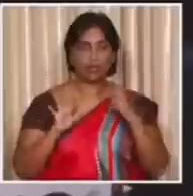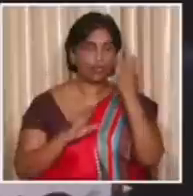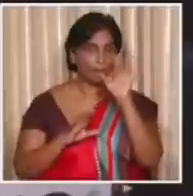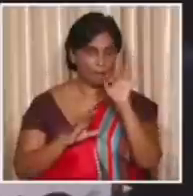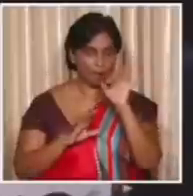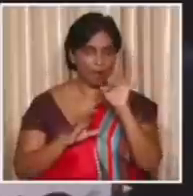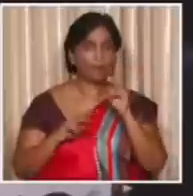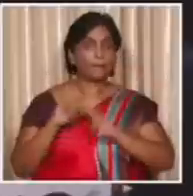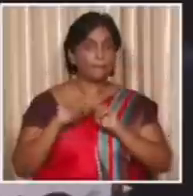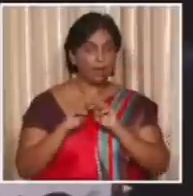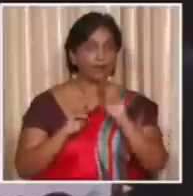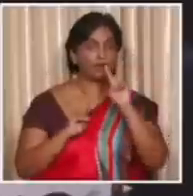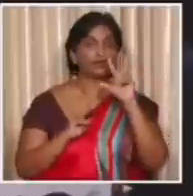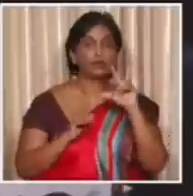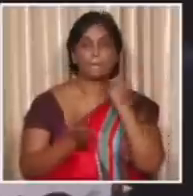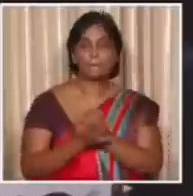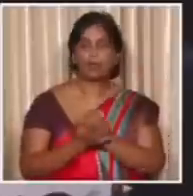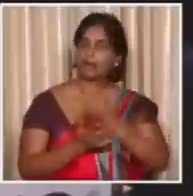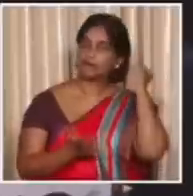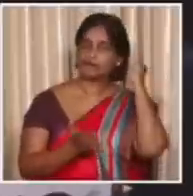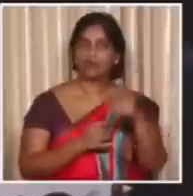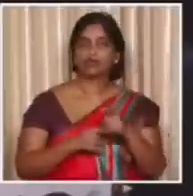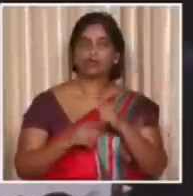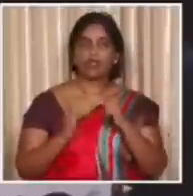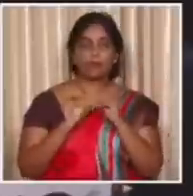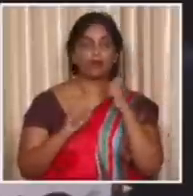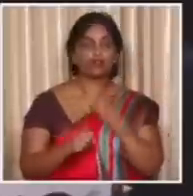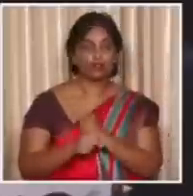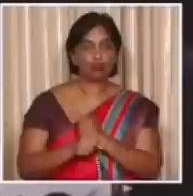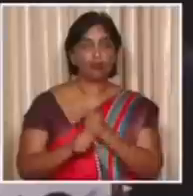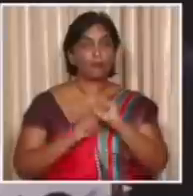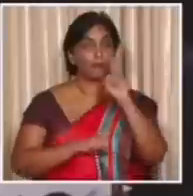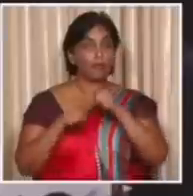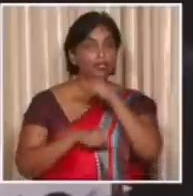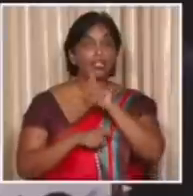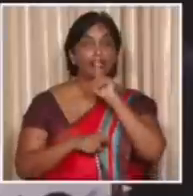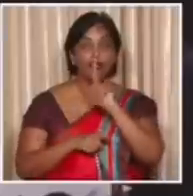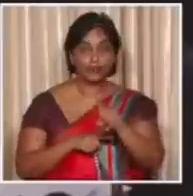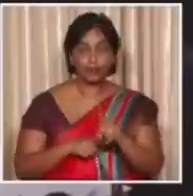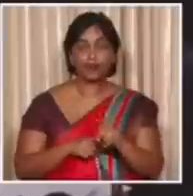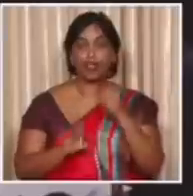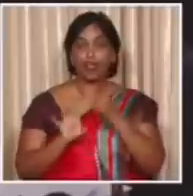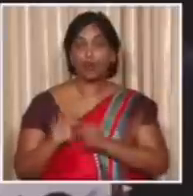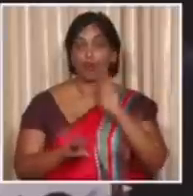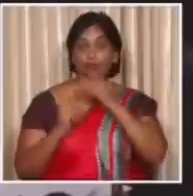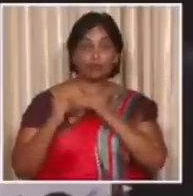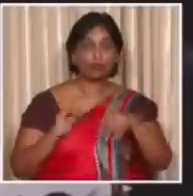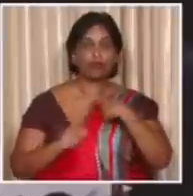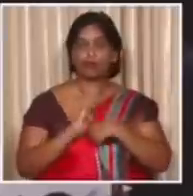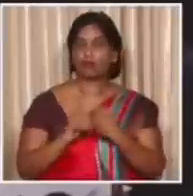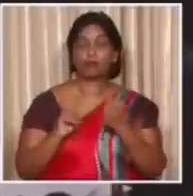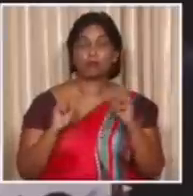2015. පෙබරවාරි මාසේ 28 වෙනිදා මහ බැංකුවට ගෙවුවා. මේ බන්දුල ගුණවර්ධන මේ පාර්ලිමේන්තුව කිව්ව මොකද්ද? අවුරුදු 30ක් වෙනකන් අපේ රටේ